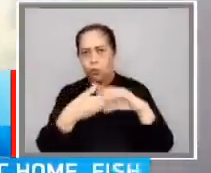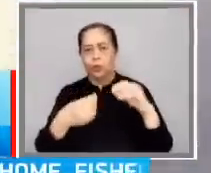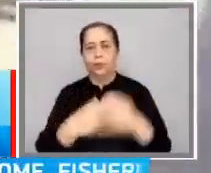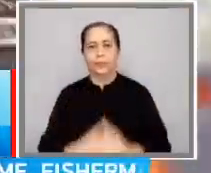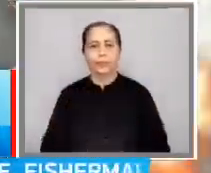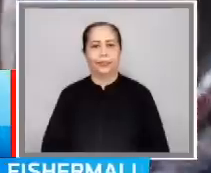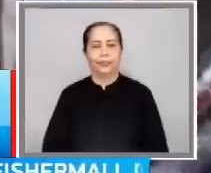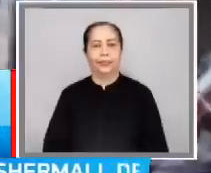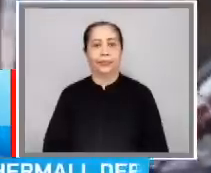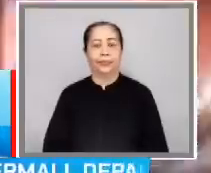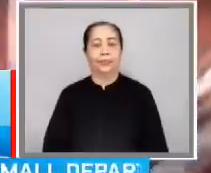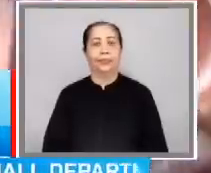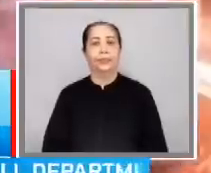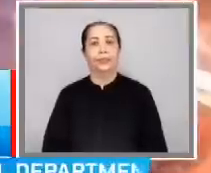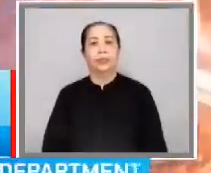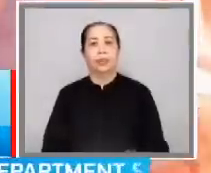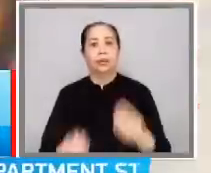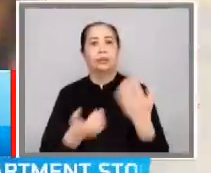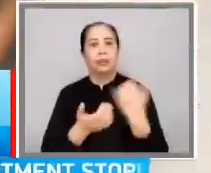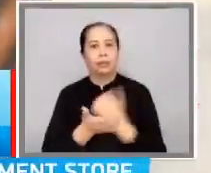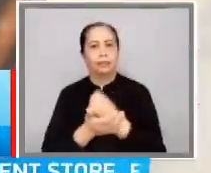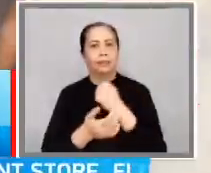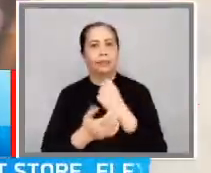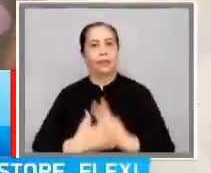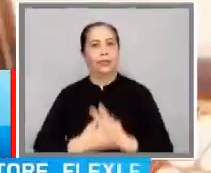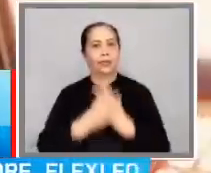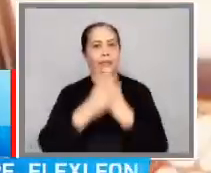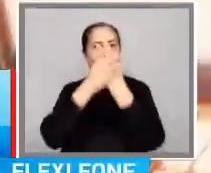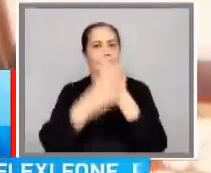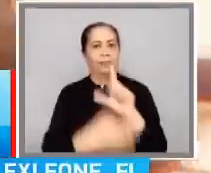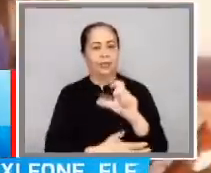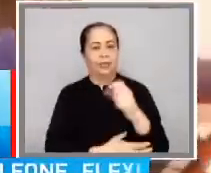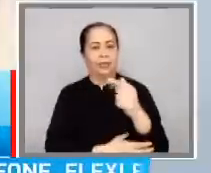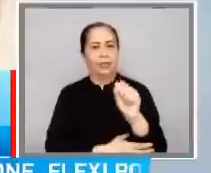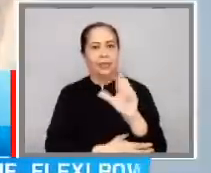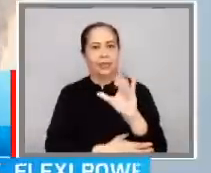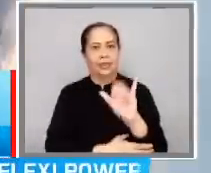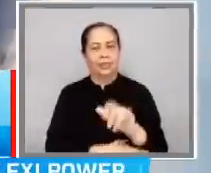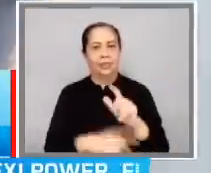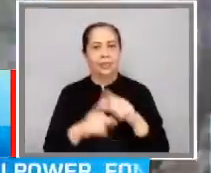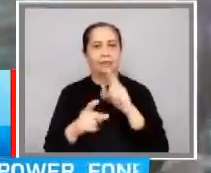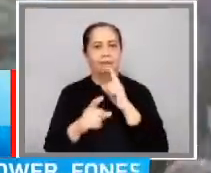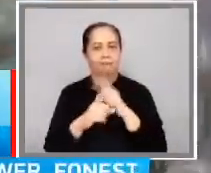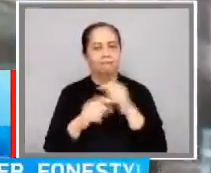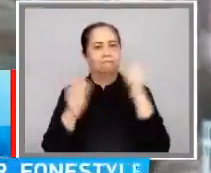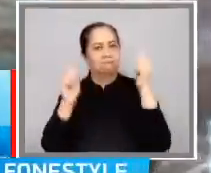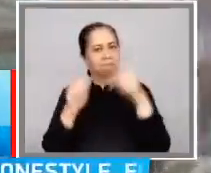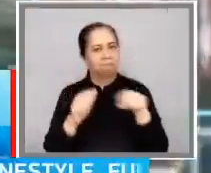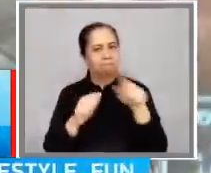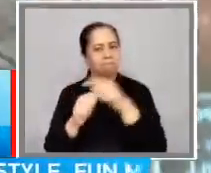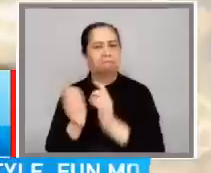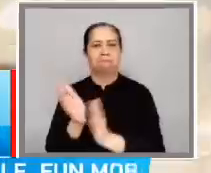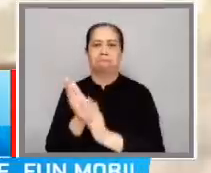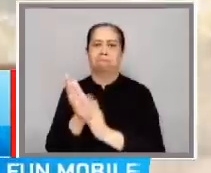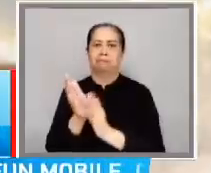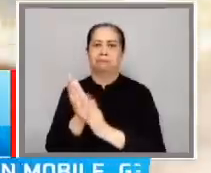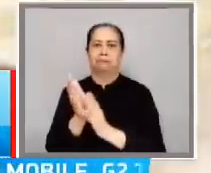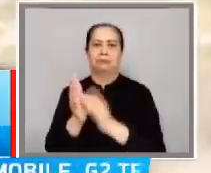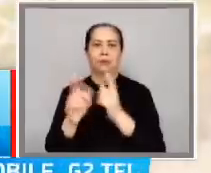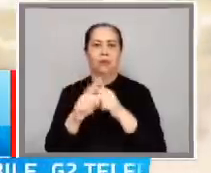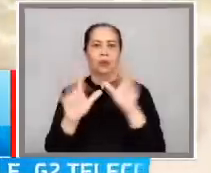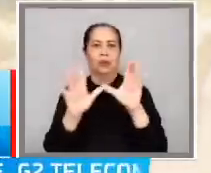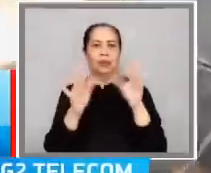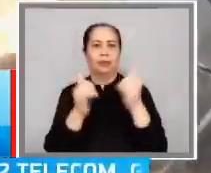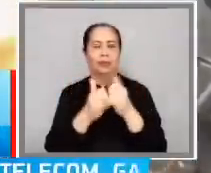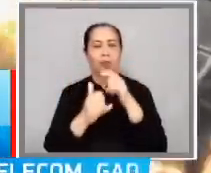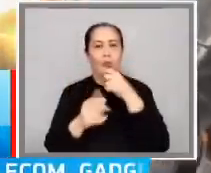Dahil dito, umani daw ang Voltes 5 Legacy ng Kapuso Network ng pagsang-ayon at papuri mula sa kumpanyang